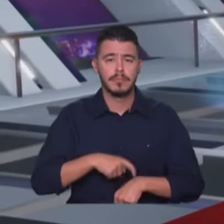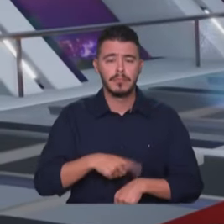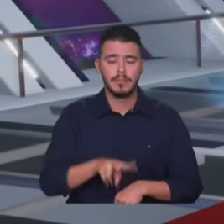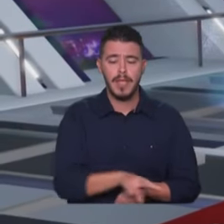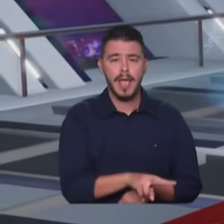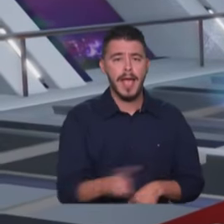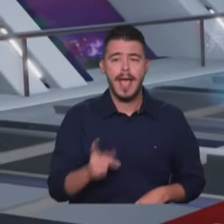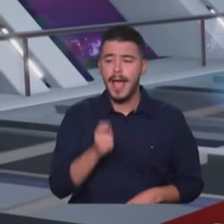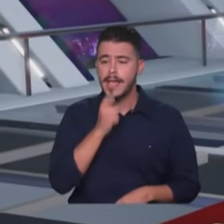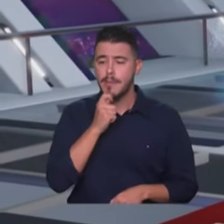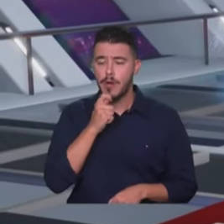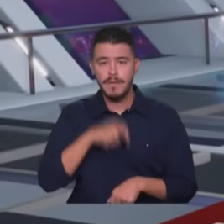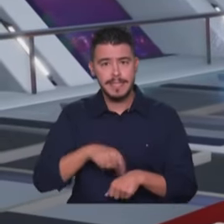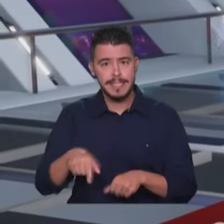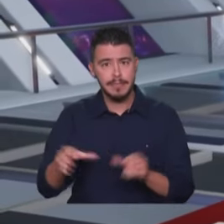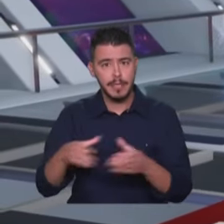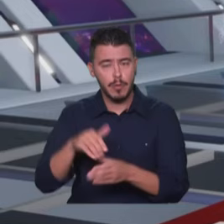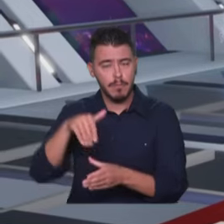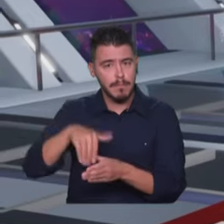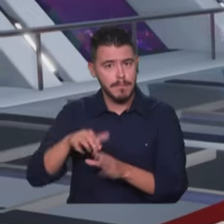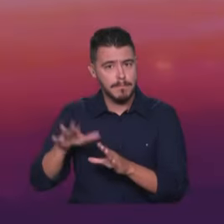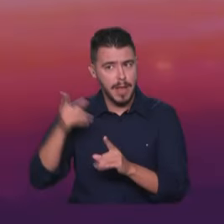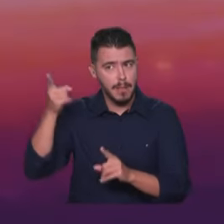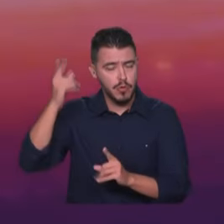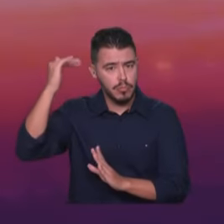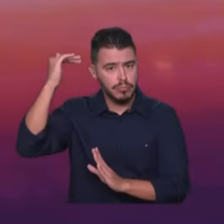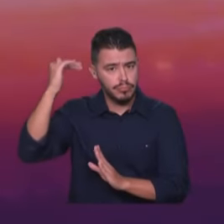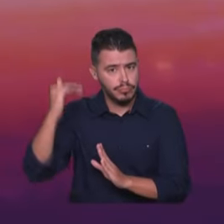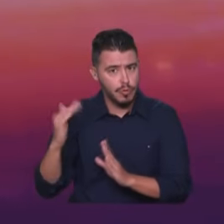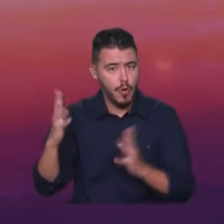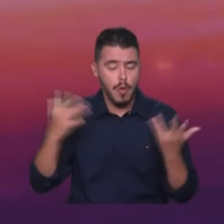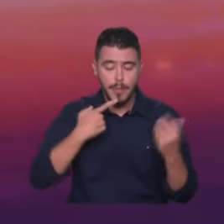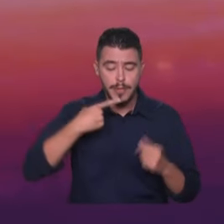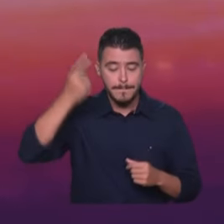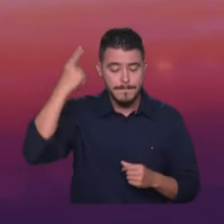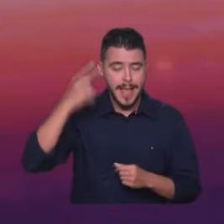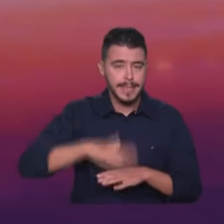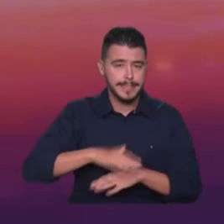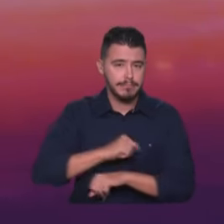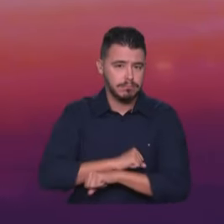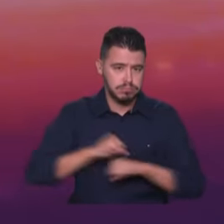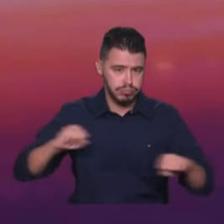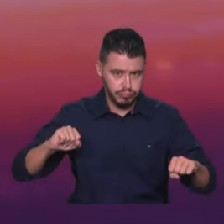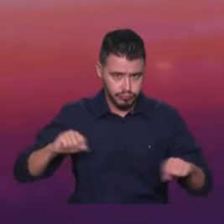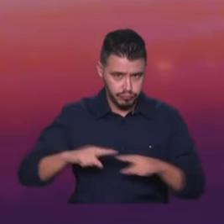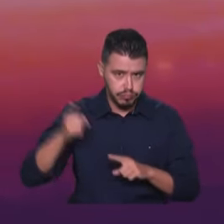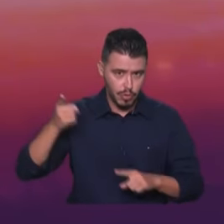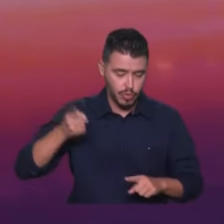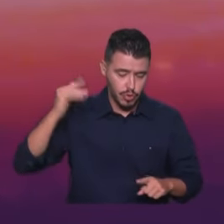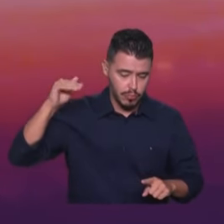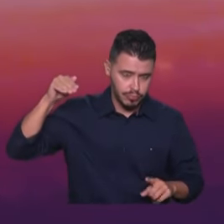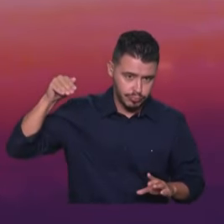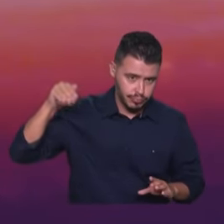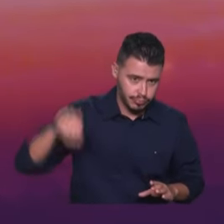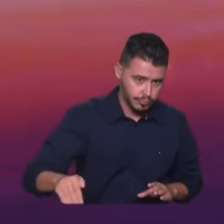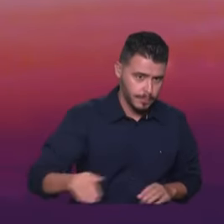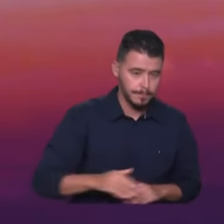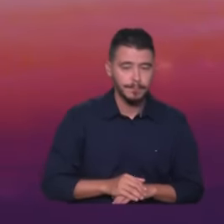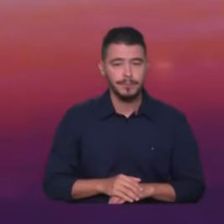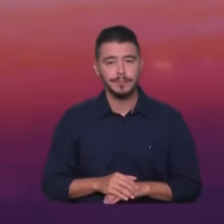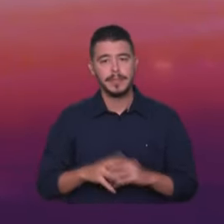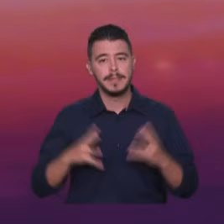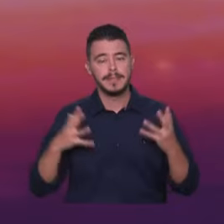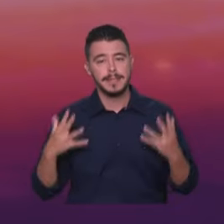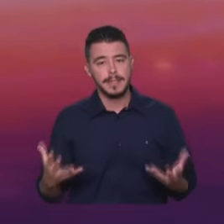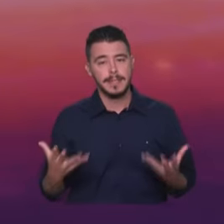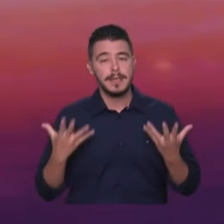αντιπολίτευσης και να πέφτουν τόσο πολύ τα ποσοστά σου. Ζούμε λοιπόν τα απόνερα αυτής της συνθήκης. Αυτό που λέω εγώ είναι ότι υπάρχει και το ιδεολογικό και το προγραμματικό και